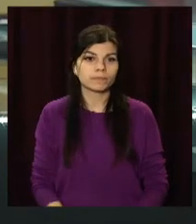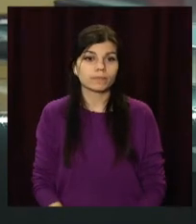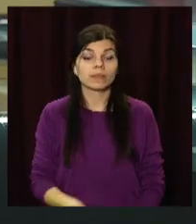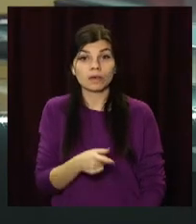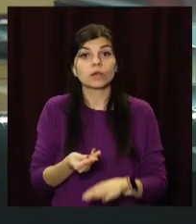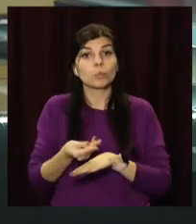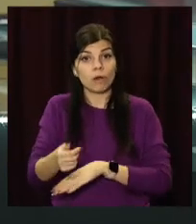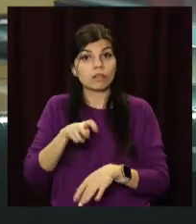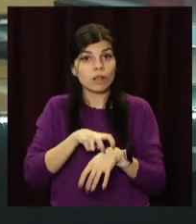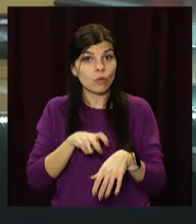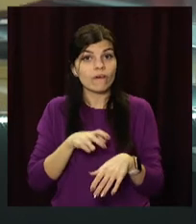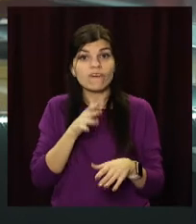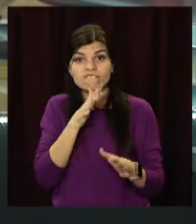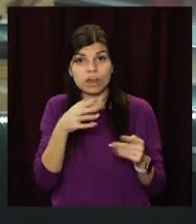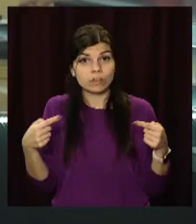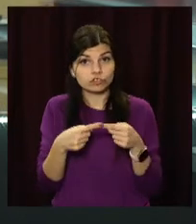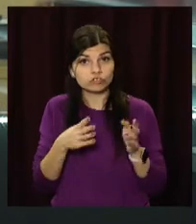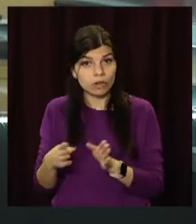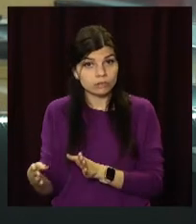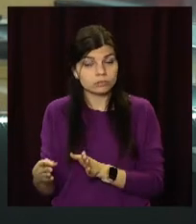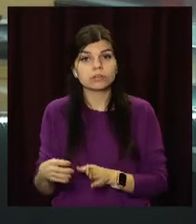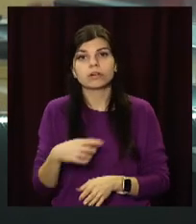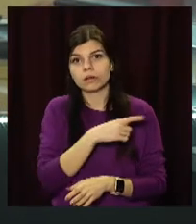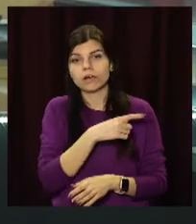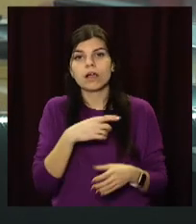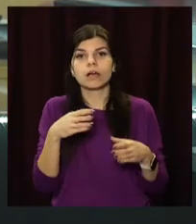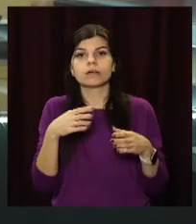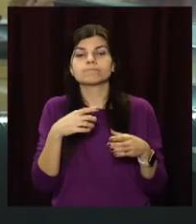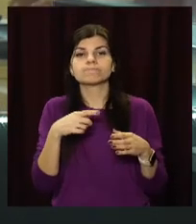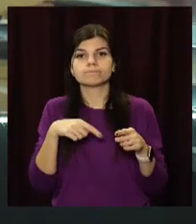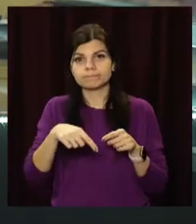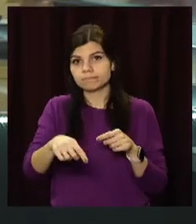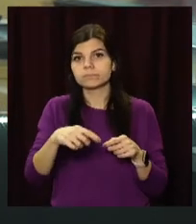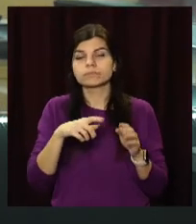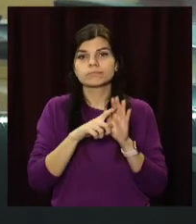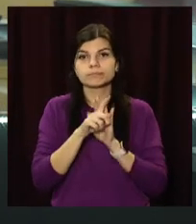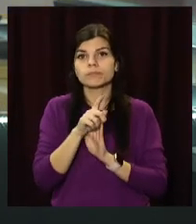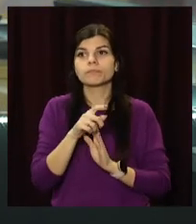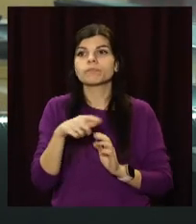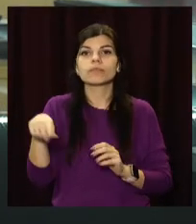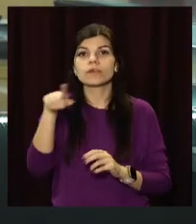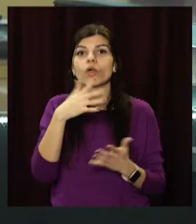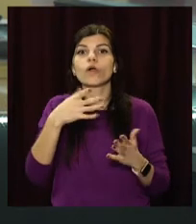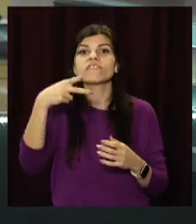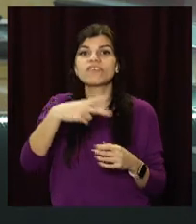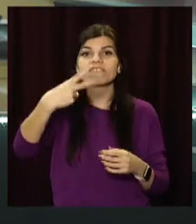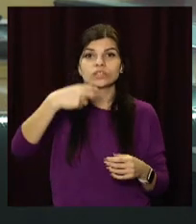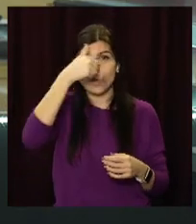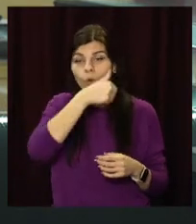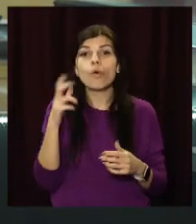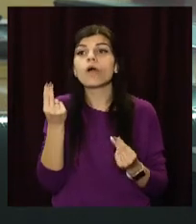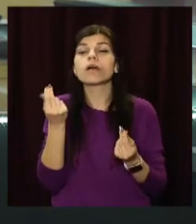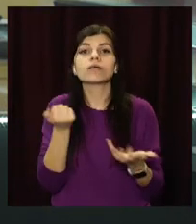Сплачуй податки вчасно. У Дніпропетровській області стартувала кампанія декларування доходів, які громадяни отримали у 2020